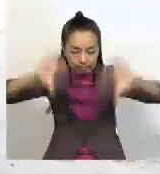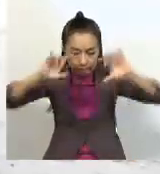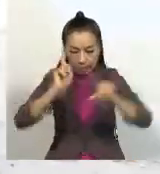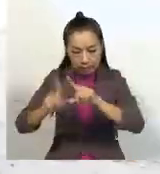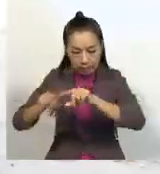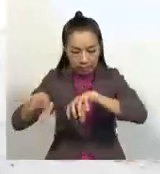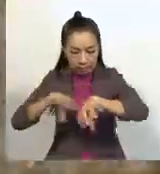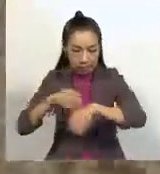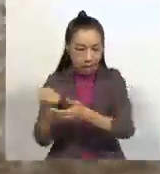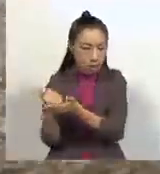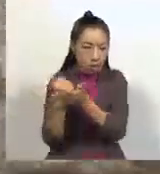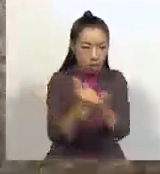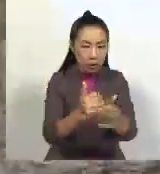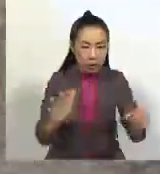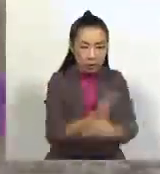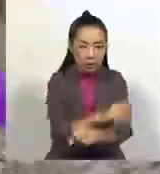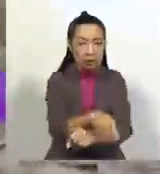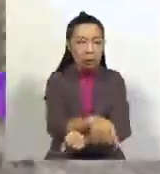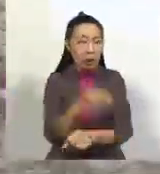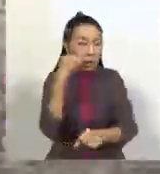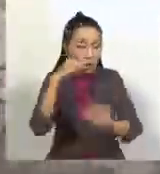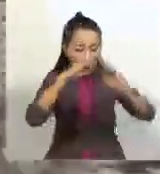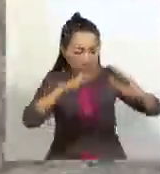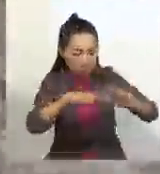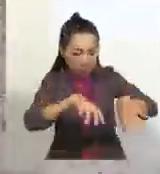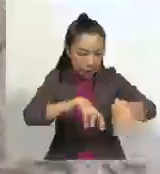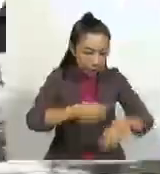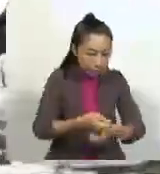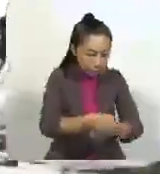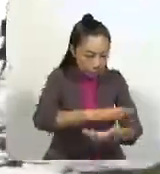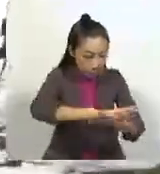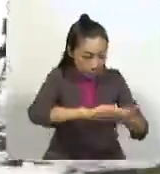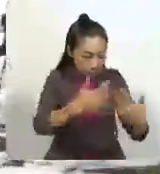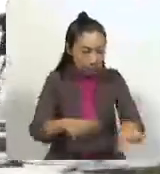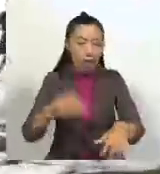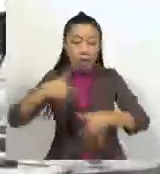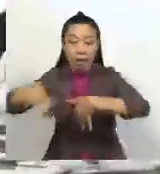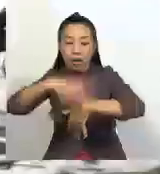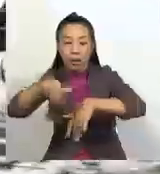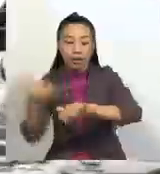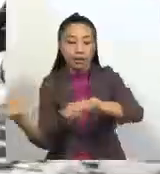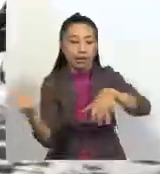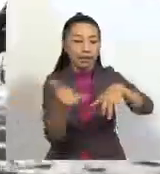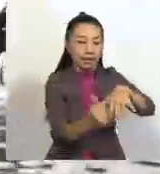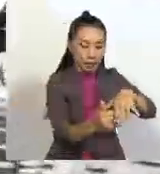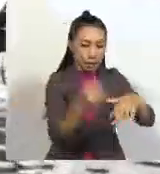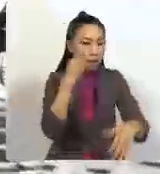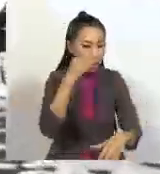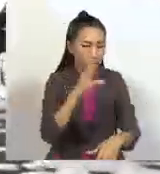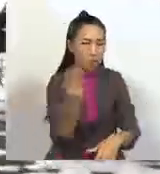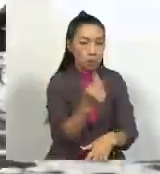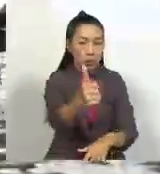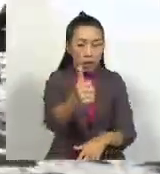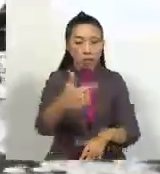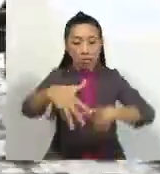เต็มที่และเพื่อให้ประชาชนได้กลับบ้านโดยเร็วและทุ่มเททุกอย่างในการช่วยเหลือประชาชนที่ได้รับความเดือดร้อนพร้อมกับ